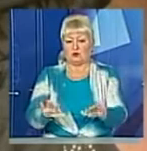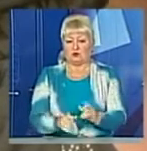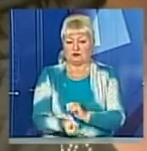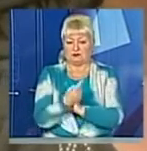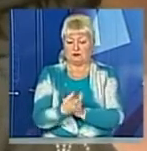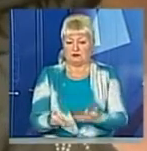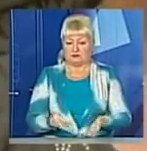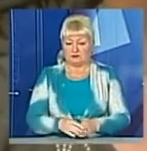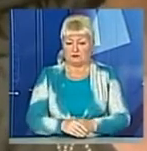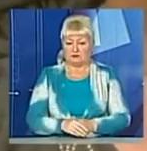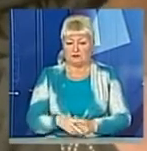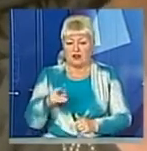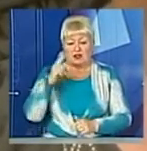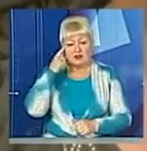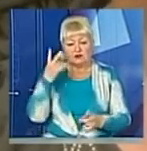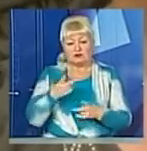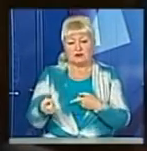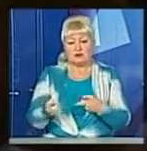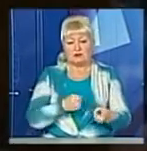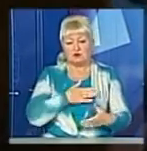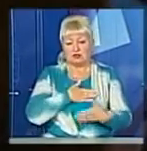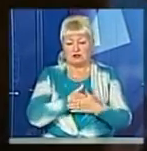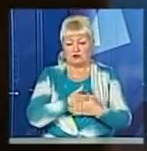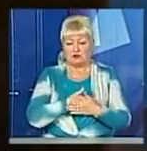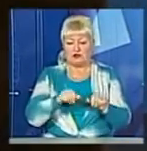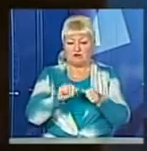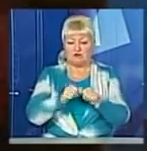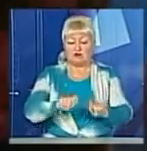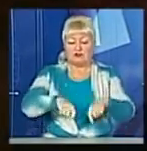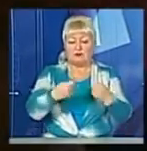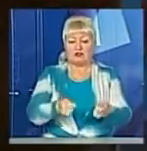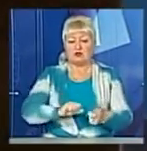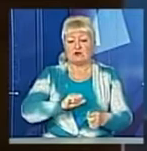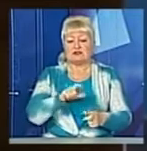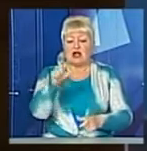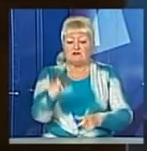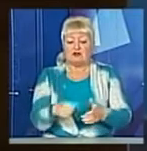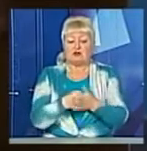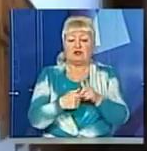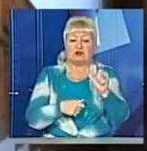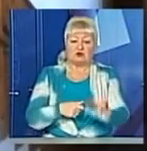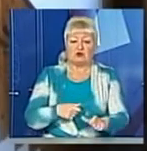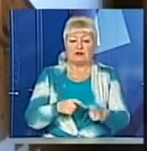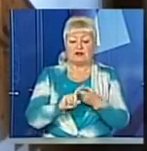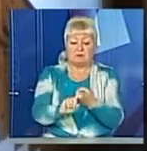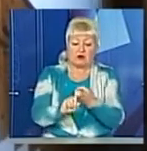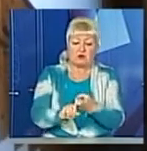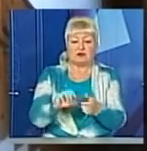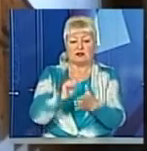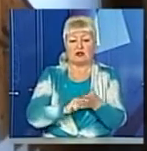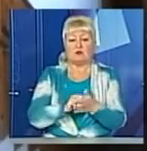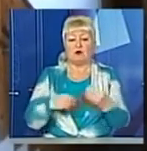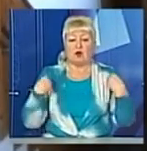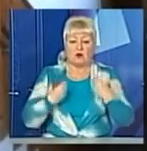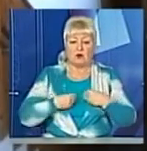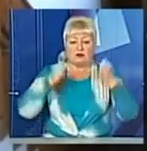інкубаційний період прийшов. Я думаю, що треба залучити волонтерів. Воші передаються від людини до людини при безпосередньому контакті або через одяг, головні